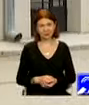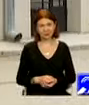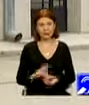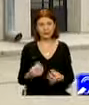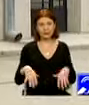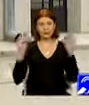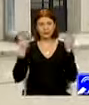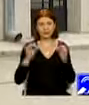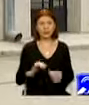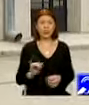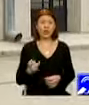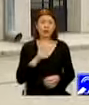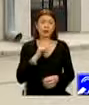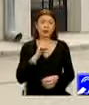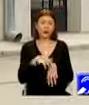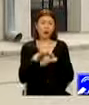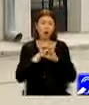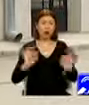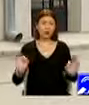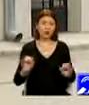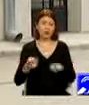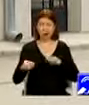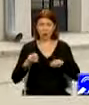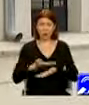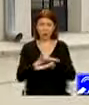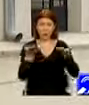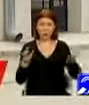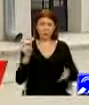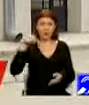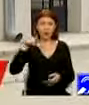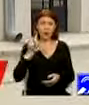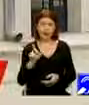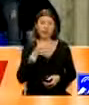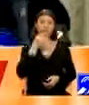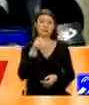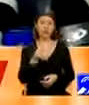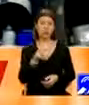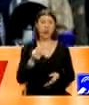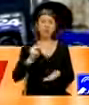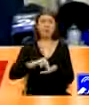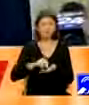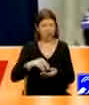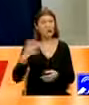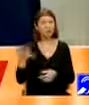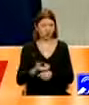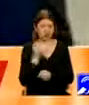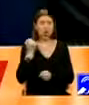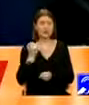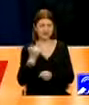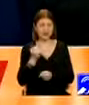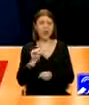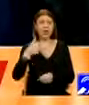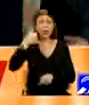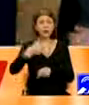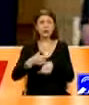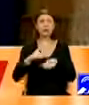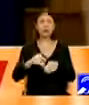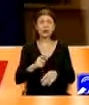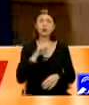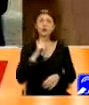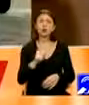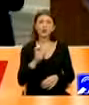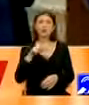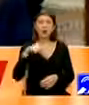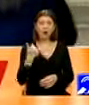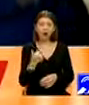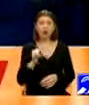Bun găsit tuturor, cel puțin oficial în spațiul public, conducerea liberală susține că mai sunt șanse ca premierul desemnat Nicolae Ciucă